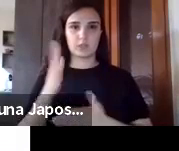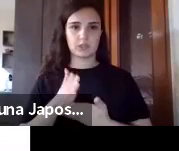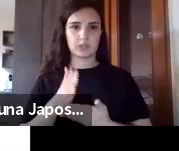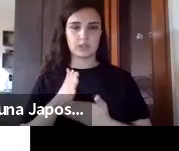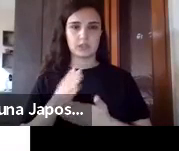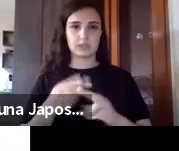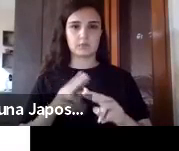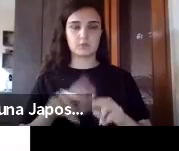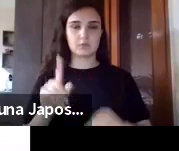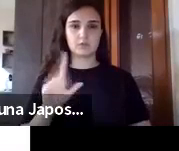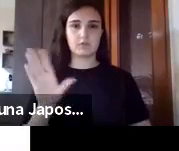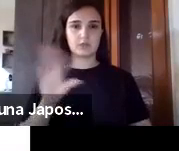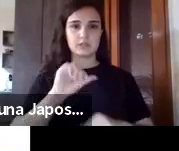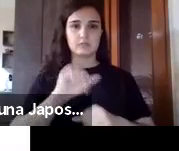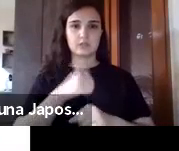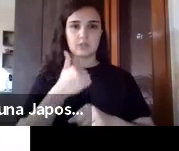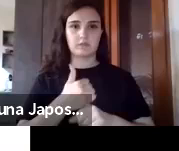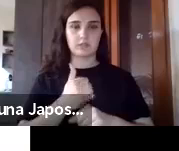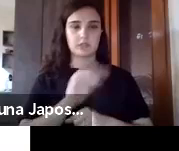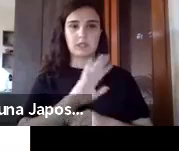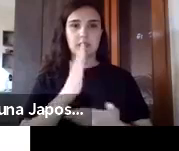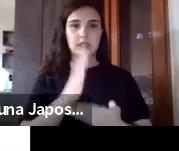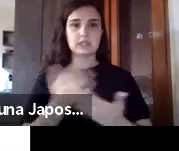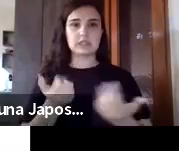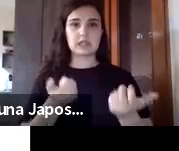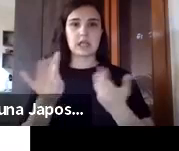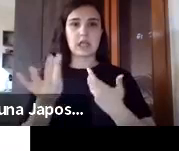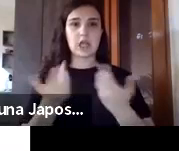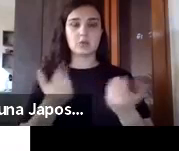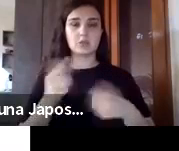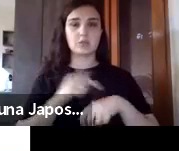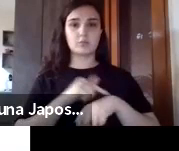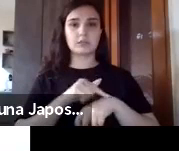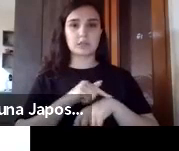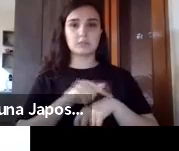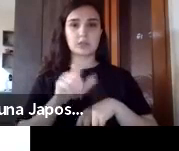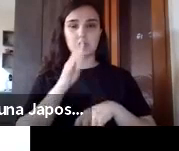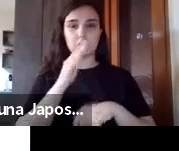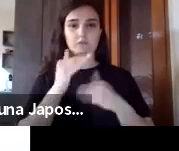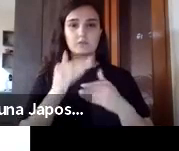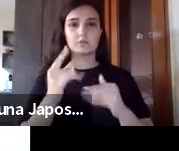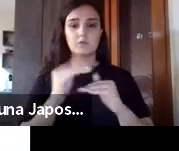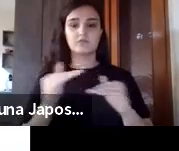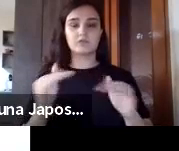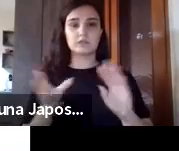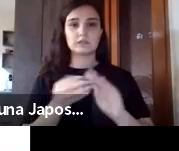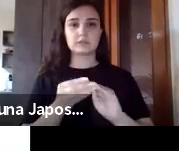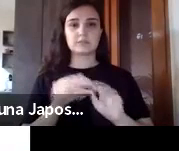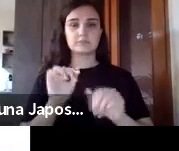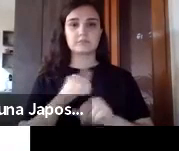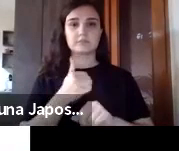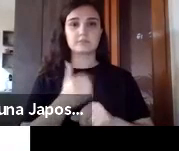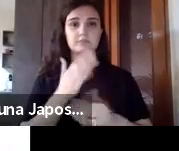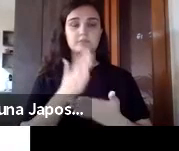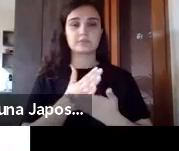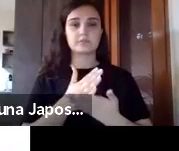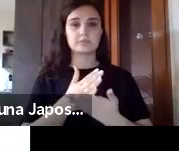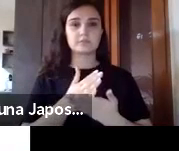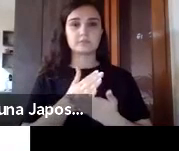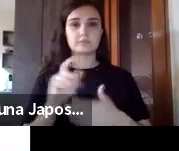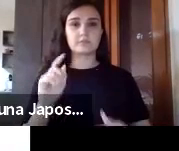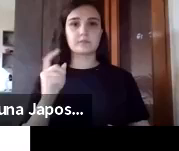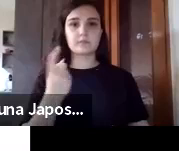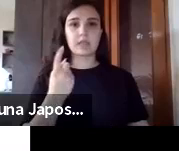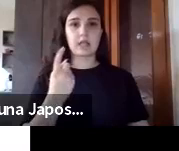რომ ყველაზე მთავარი არ არის რაოდენობა საათების, რა დროსაც თქვენ ბავშვთან ატარებთ, მთავარი არის